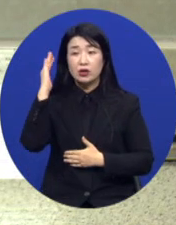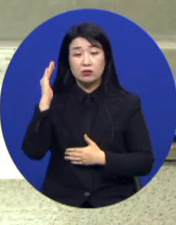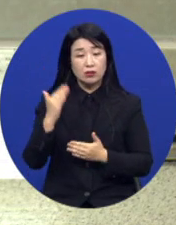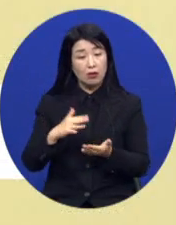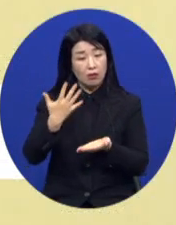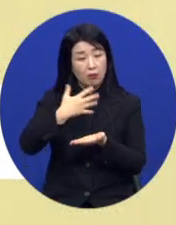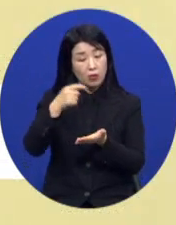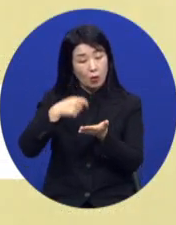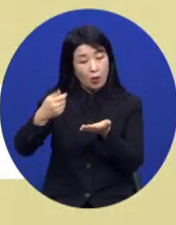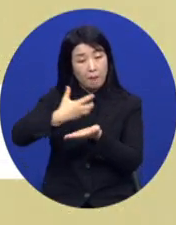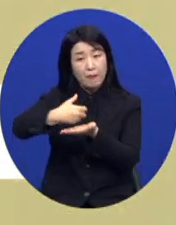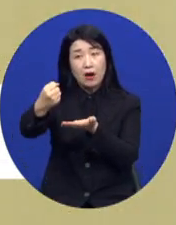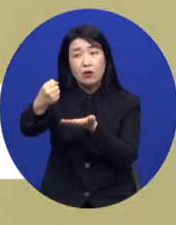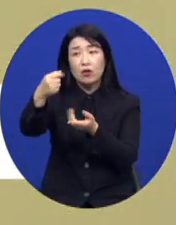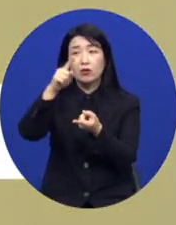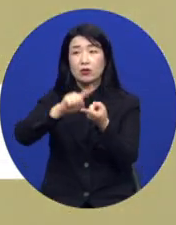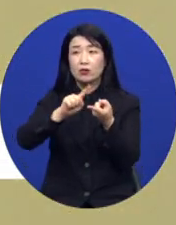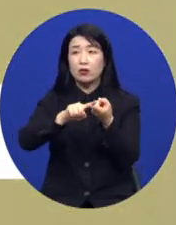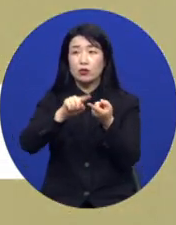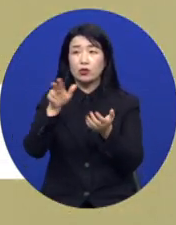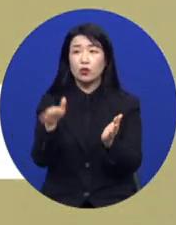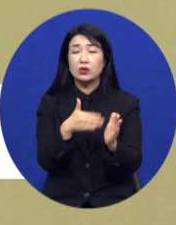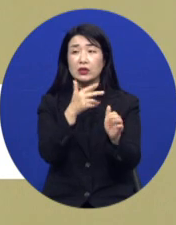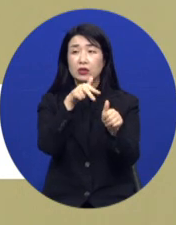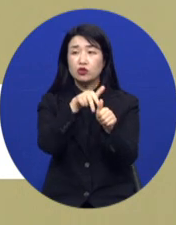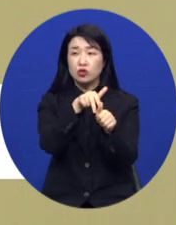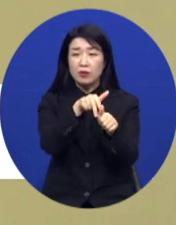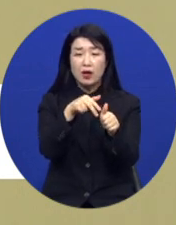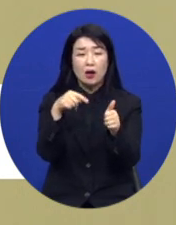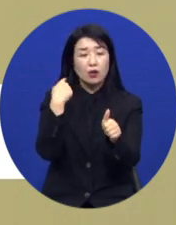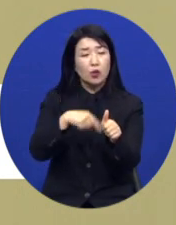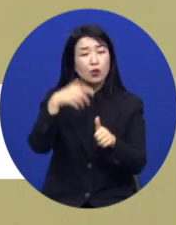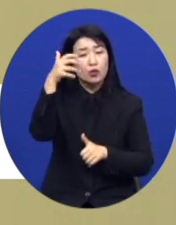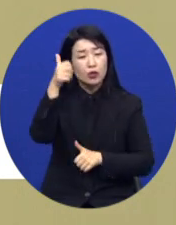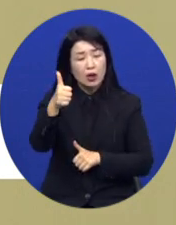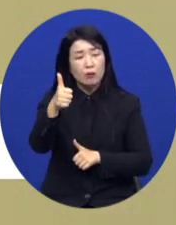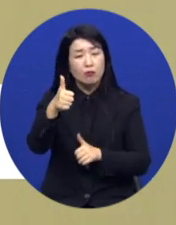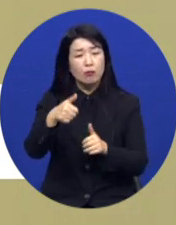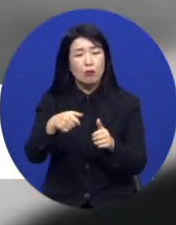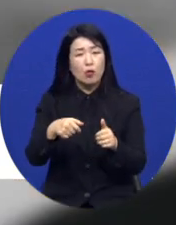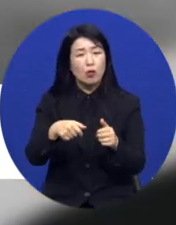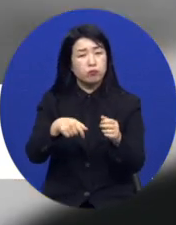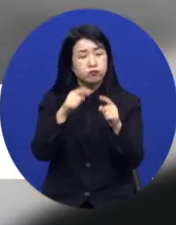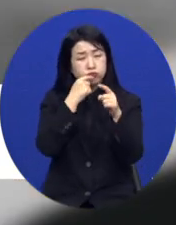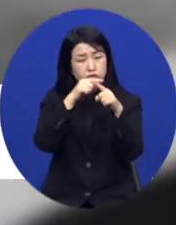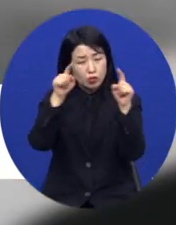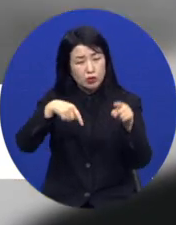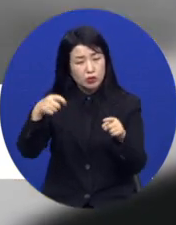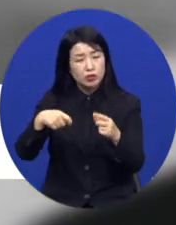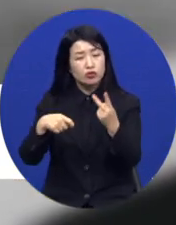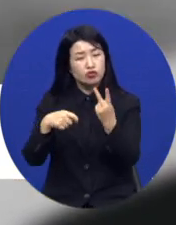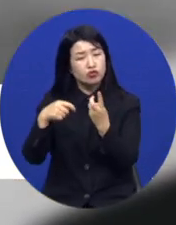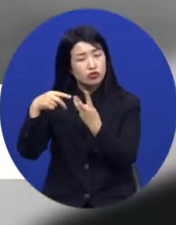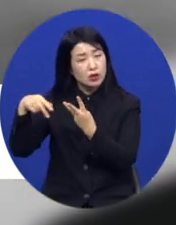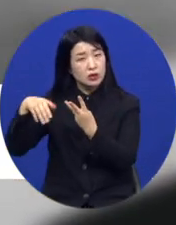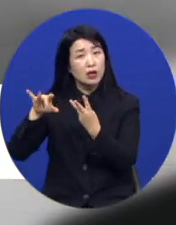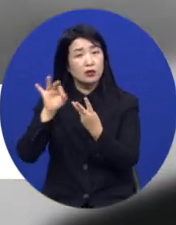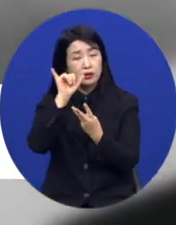도지사 출마랑 교육감 출마 그 종이가 두세 개 됐었거든요.